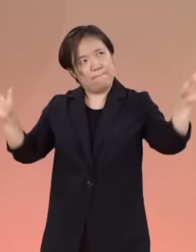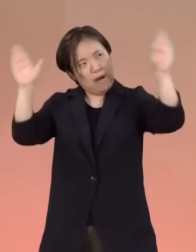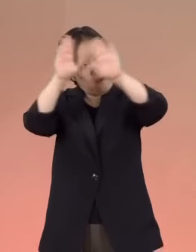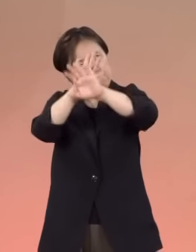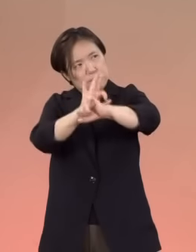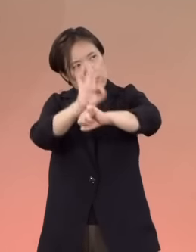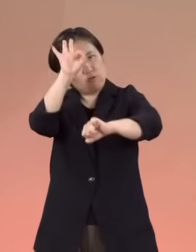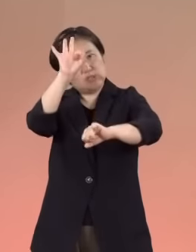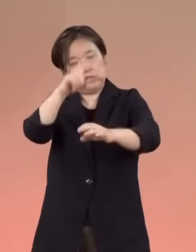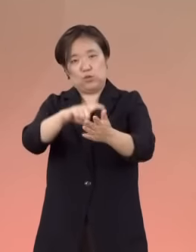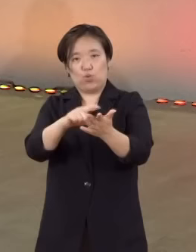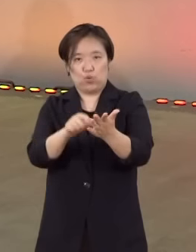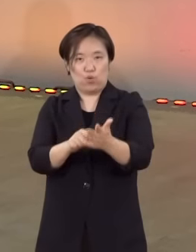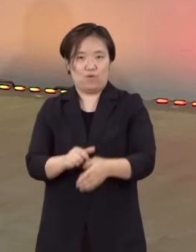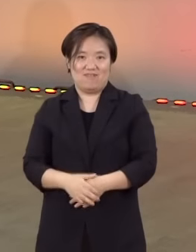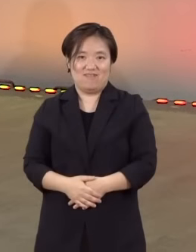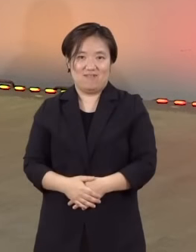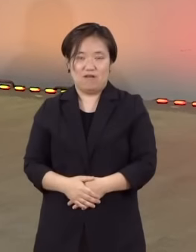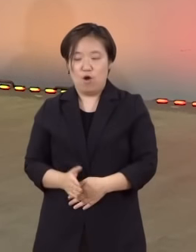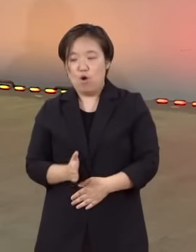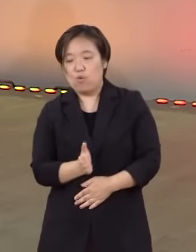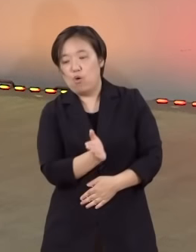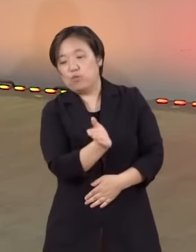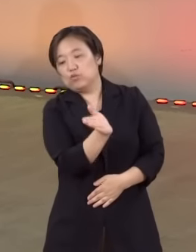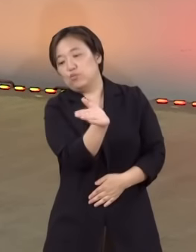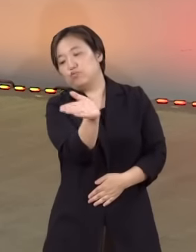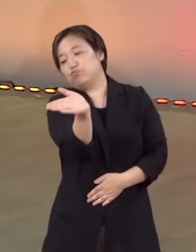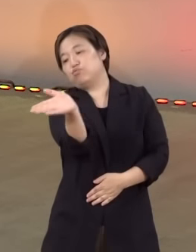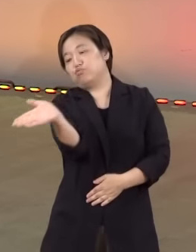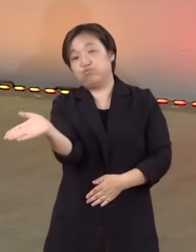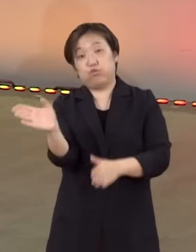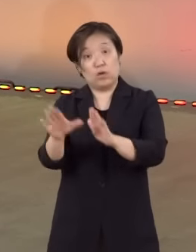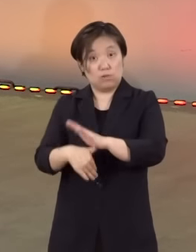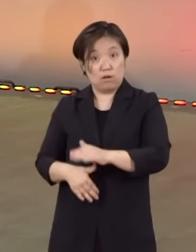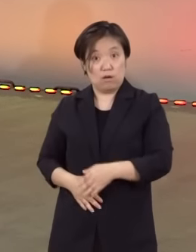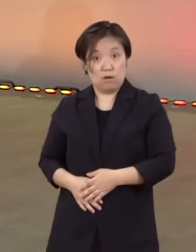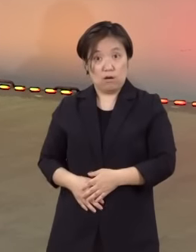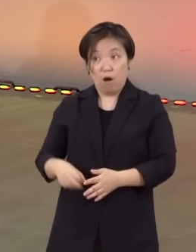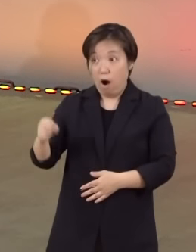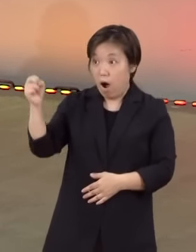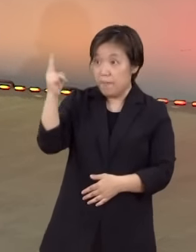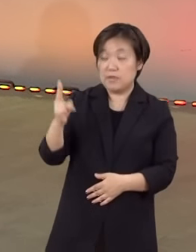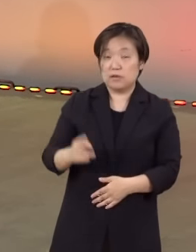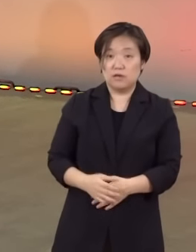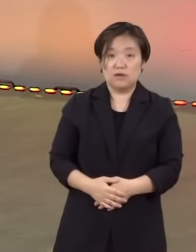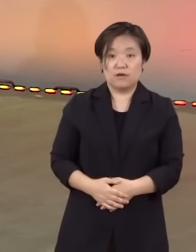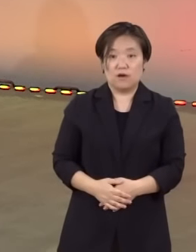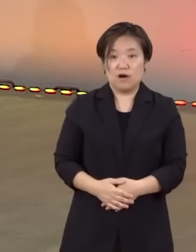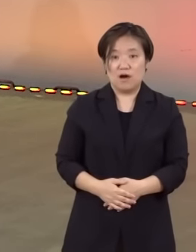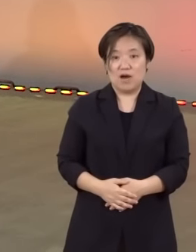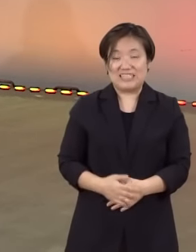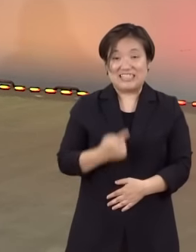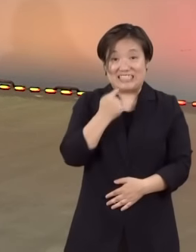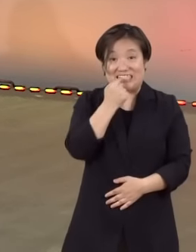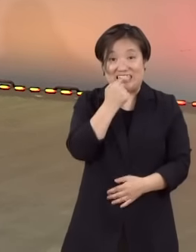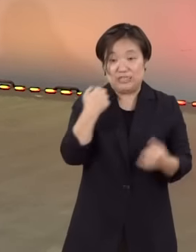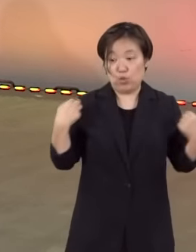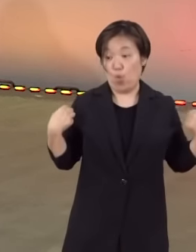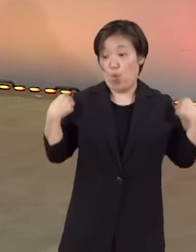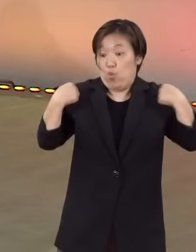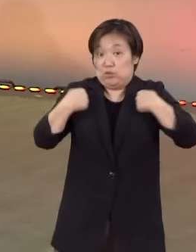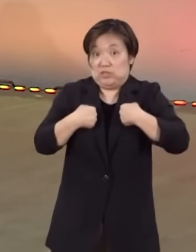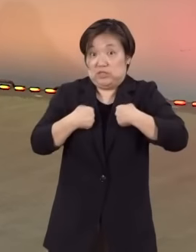10시 커버 도는 구간에서 갑자기 흰 소복을 입고